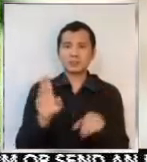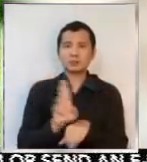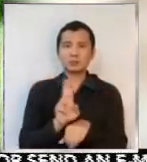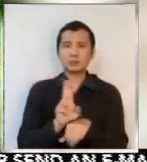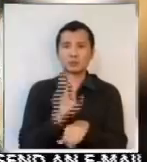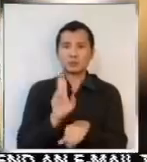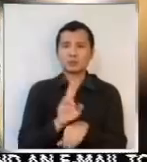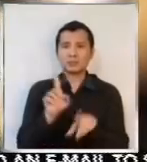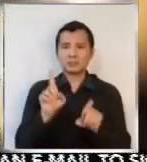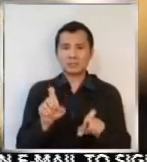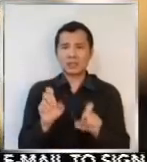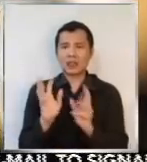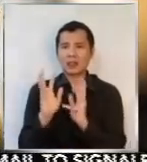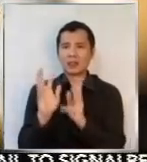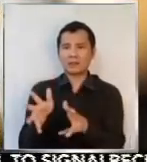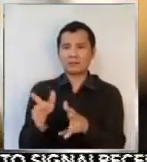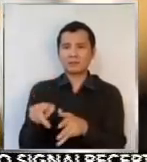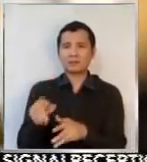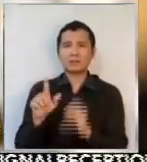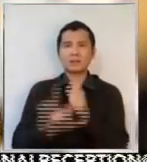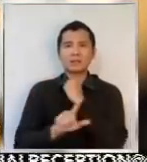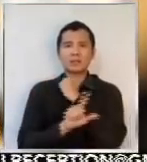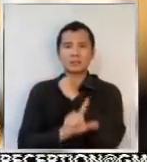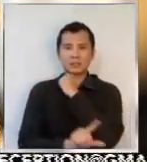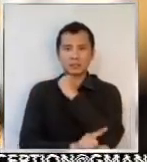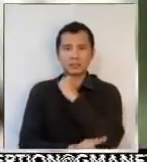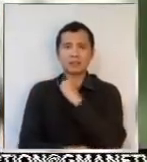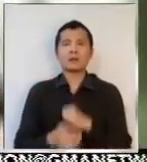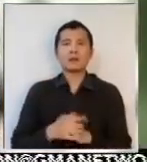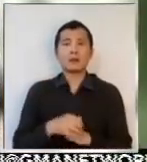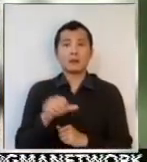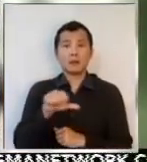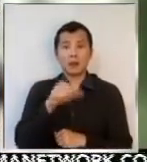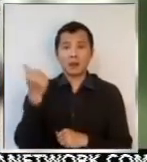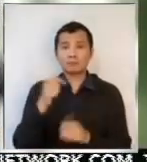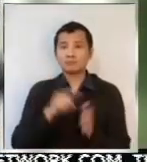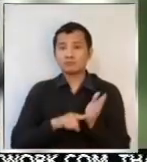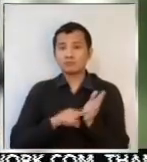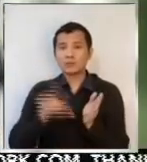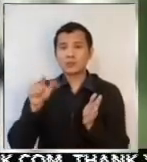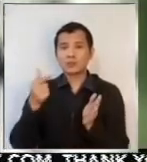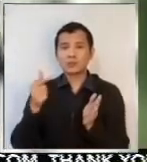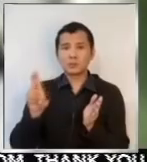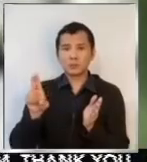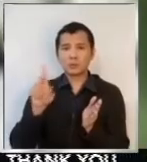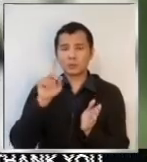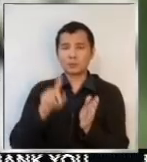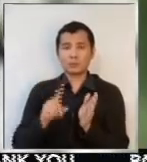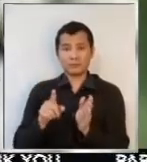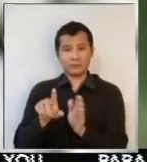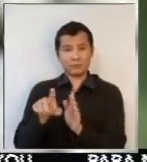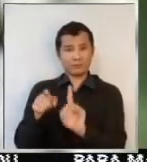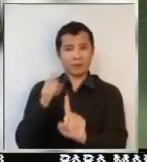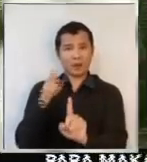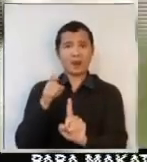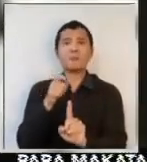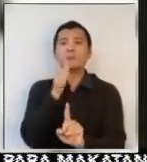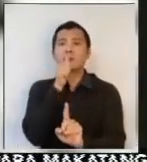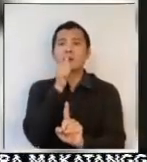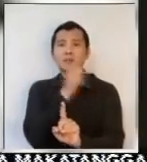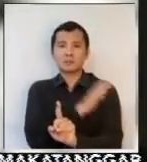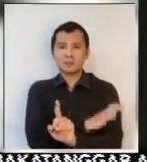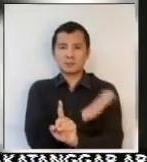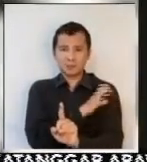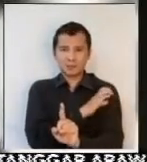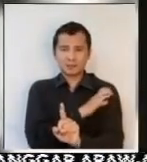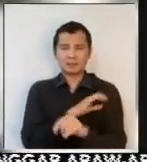Abuyog, Leyte. Base sa investigasyon ng LGU, galing sa isang private clinic sa ibang distrito ang mga ito.